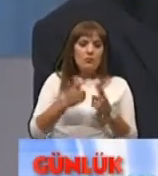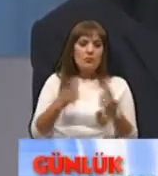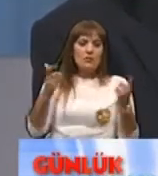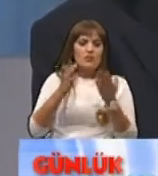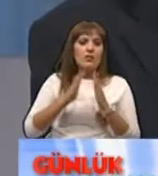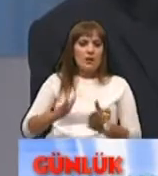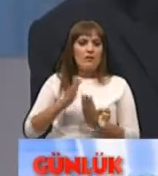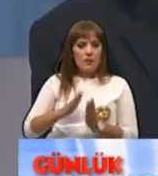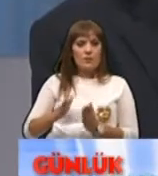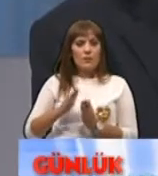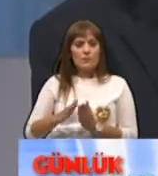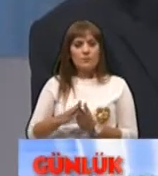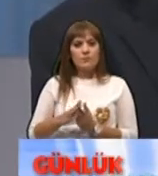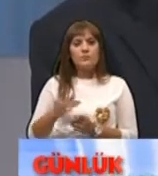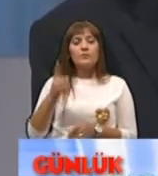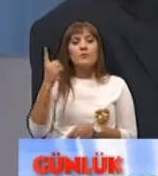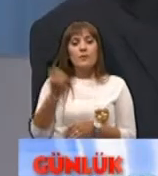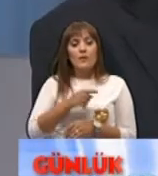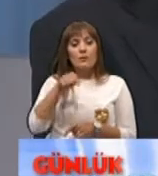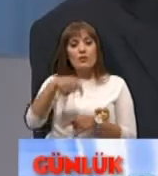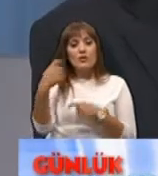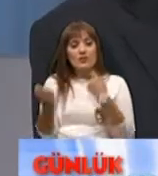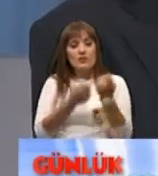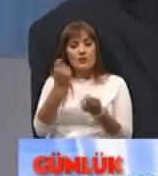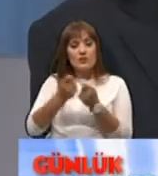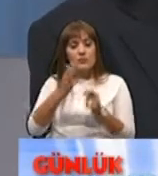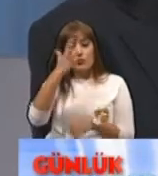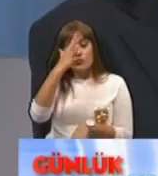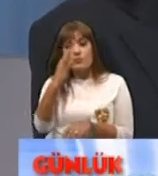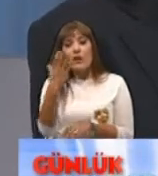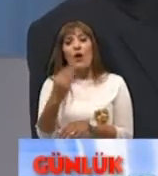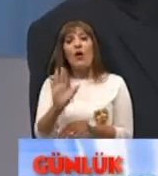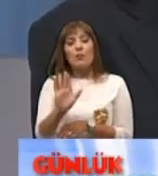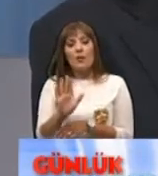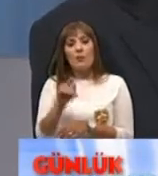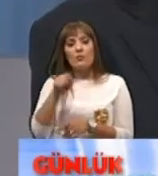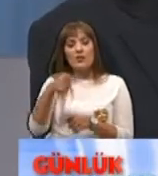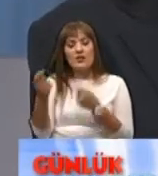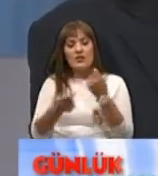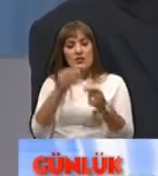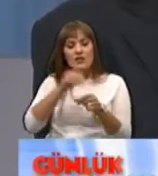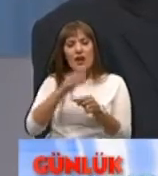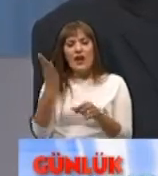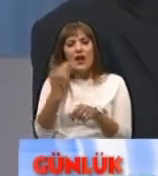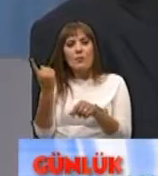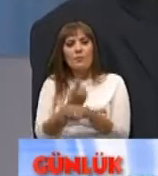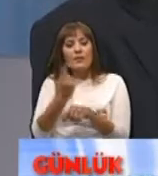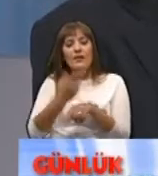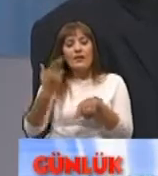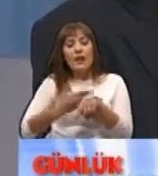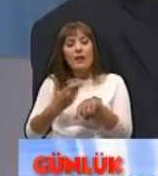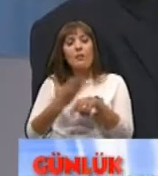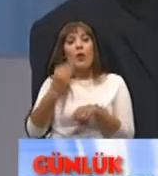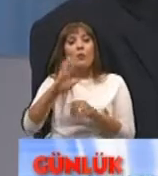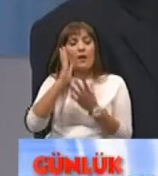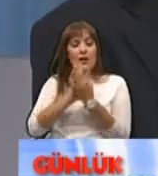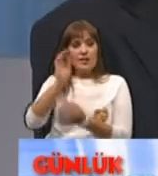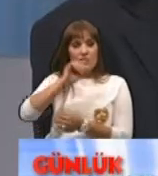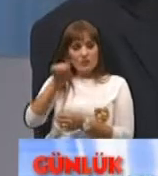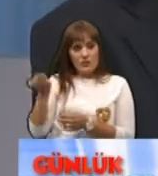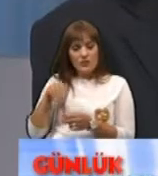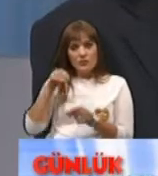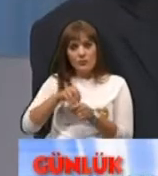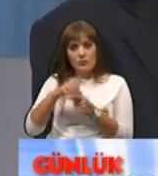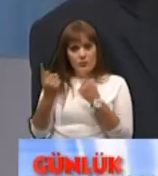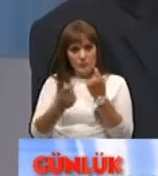Gelişiyor sürekli. Bir de bu işin uzmanı olmayan, işte bu işte herhangi bir deneyimi olmayan kişiler de tabii ki bu